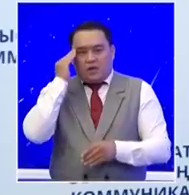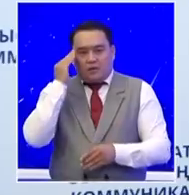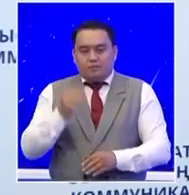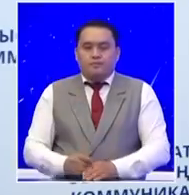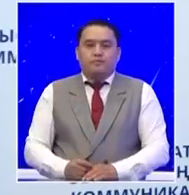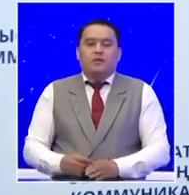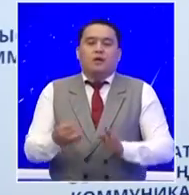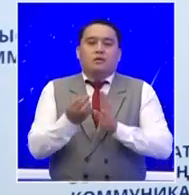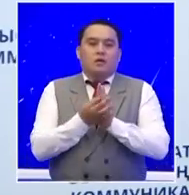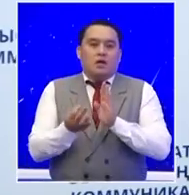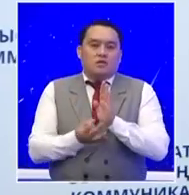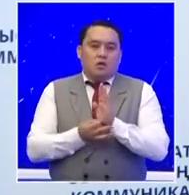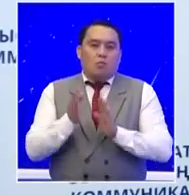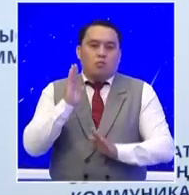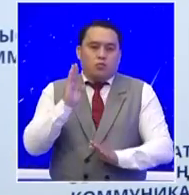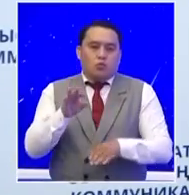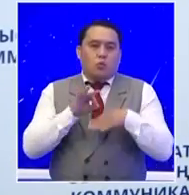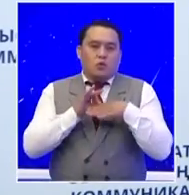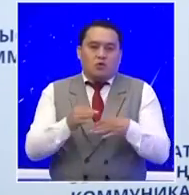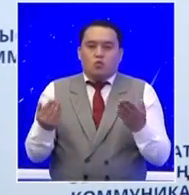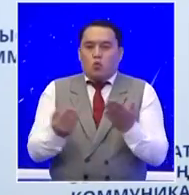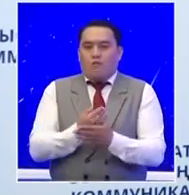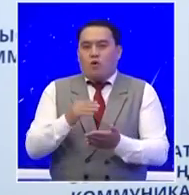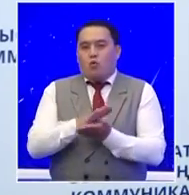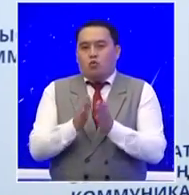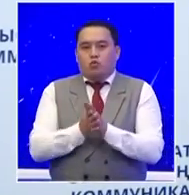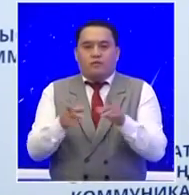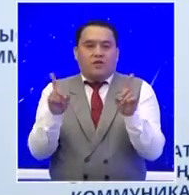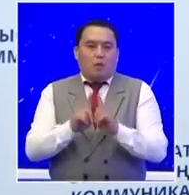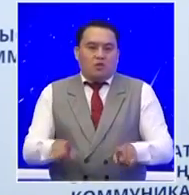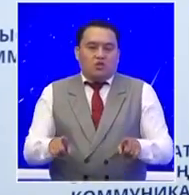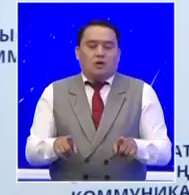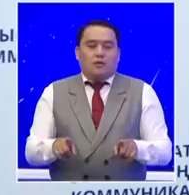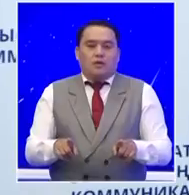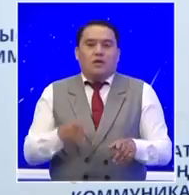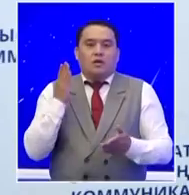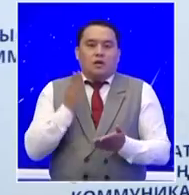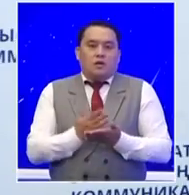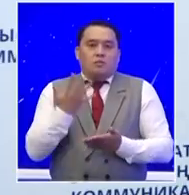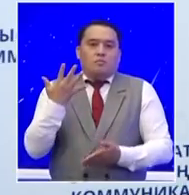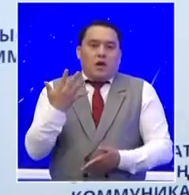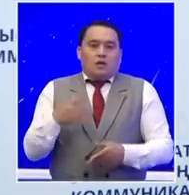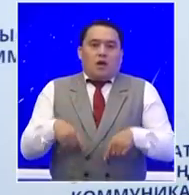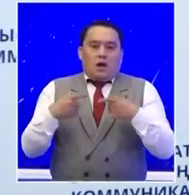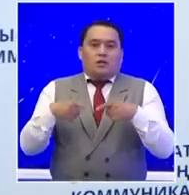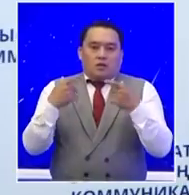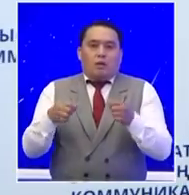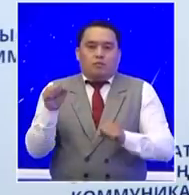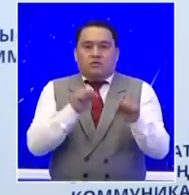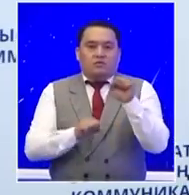Единое национальное тестирование будет проводиться, конечно, в новых условиях и необычно. Предусмотрено